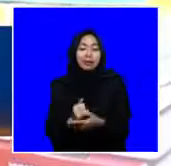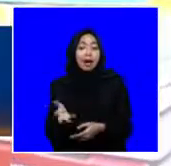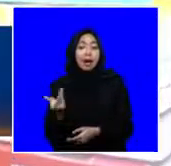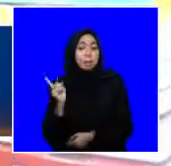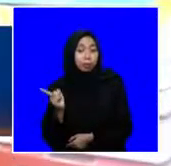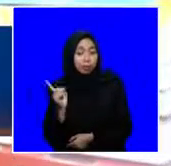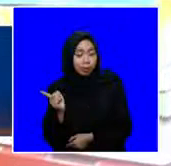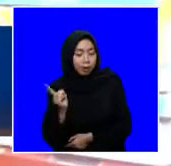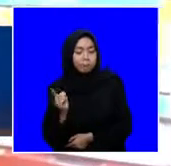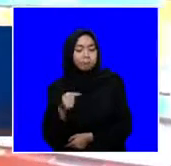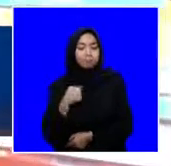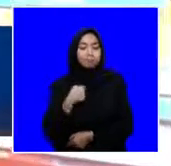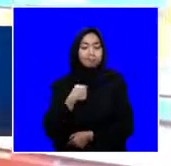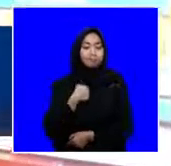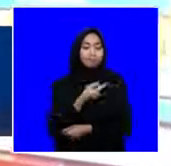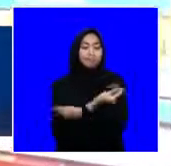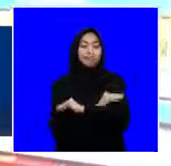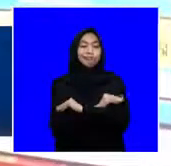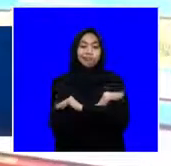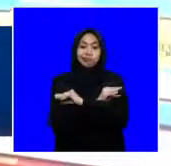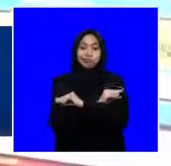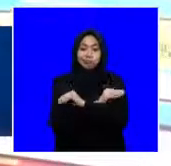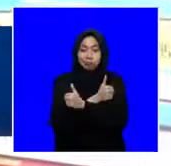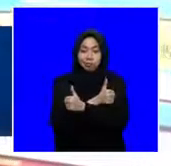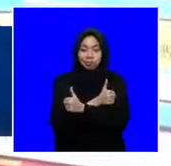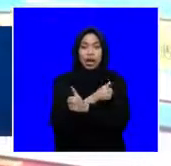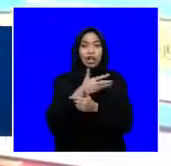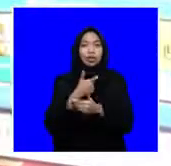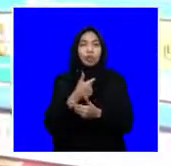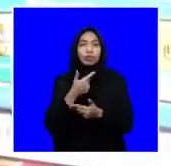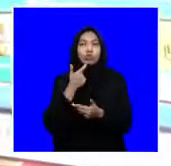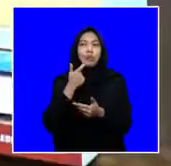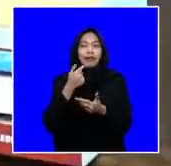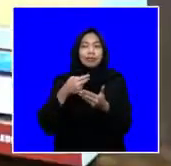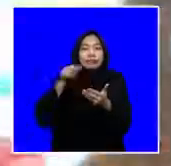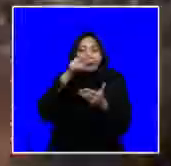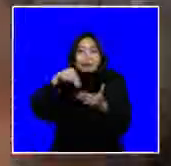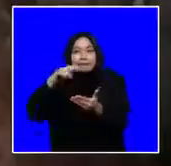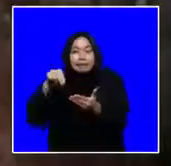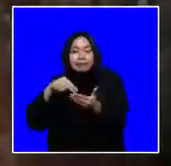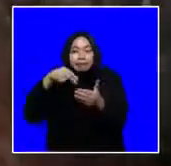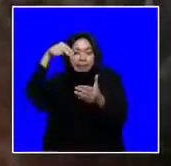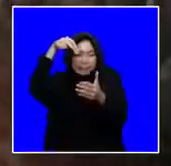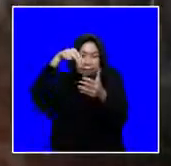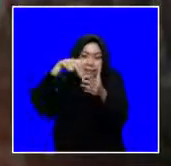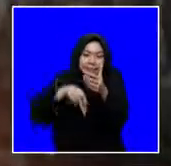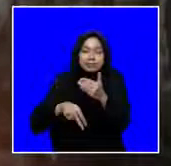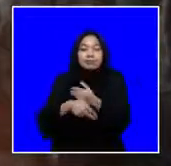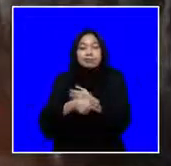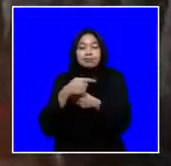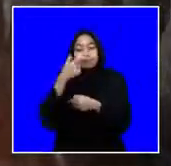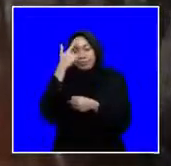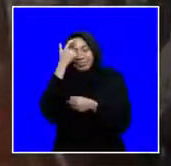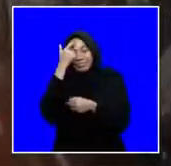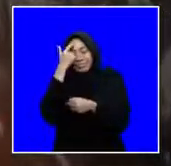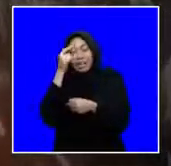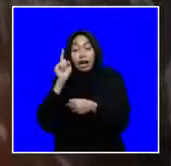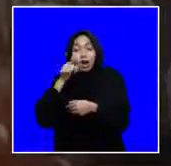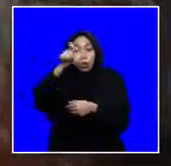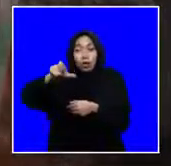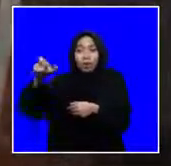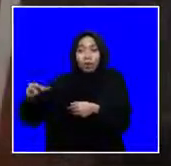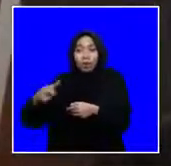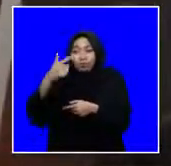akan meningkatkan potensinya, memahami potensinya, tetapi dengan pendidikan tinggi, para pelaku seni akan juga